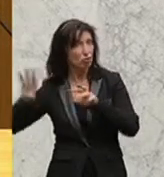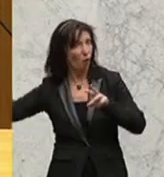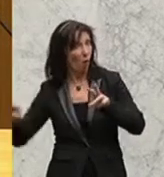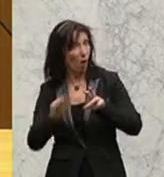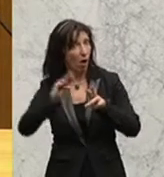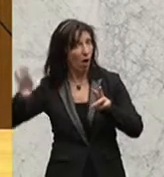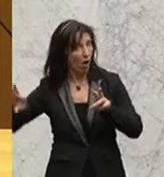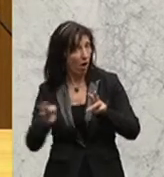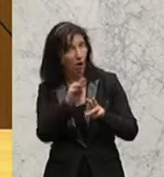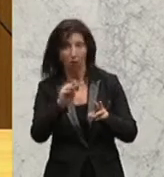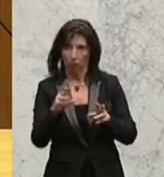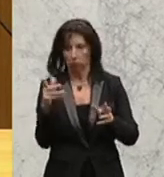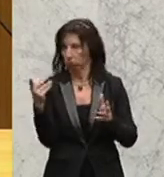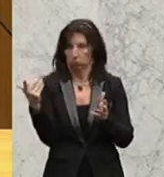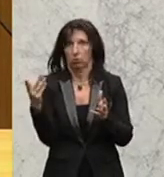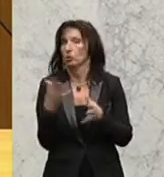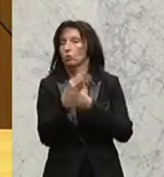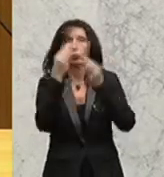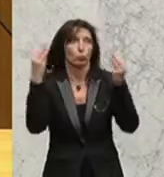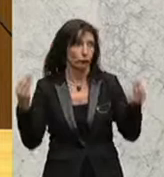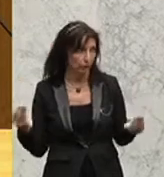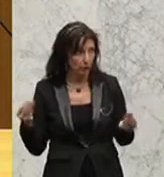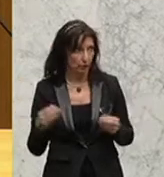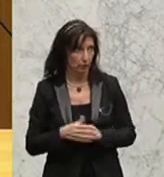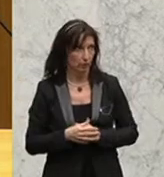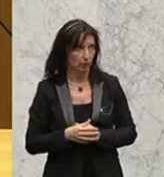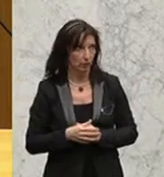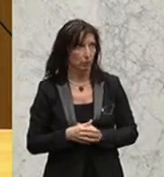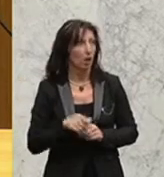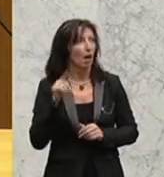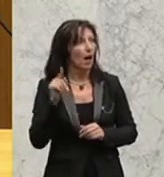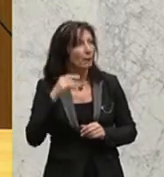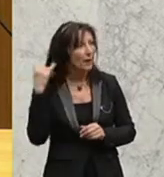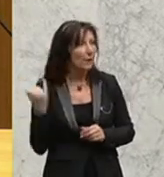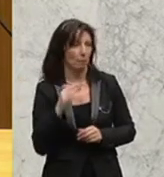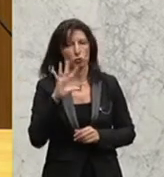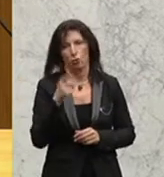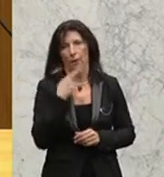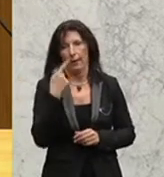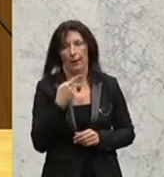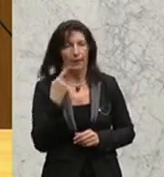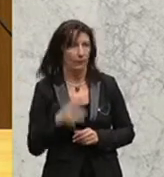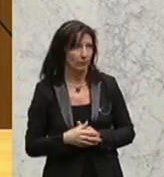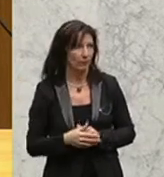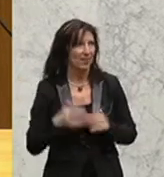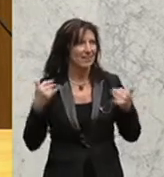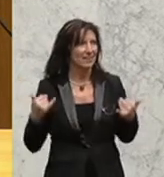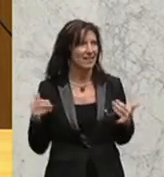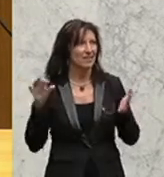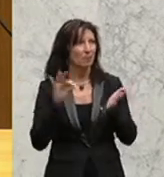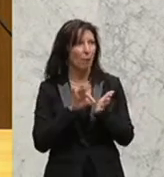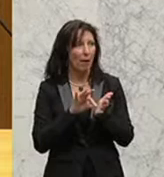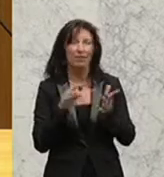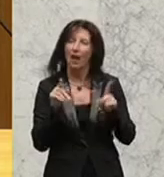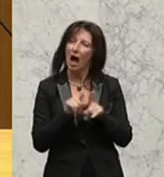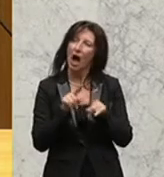laufen uns die Kosten eben davon. Das wird immer schön geredet. Wir sehen auch im Moment ein bisschen